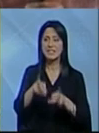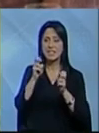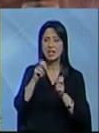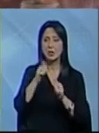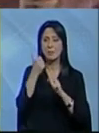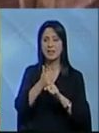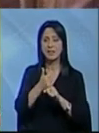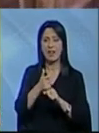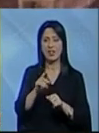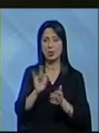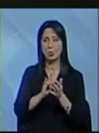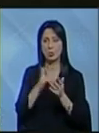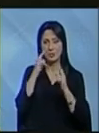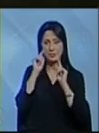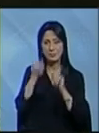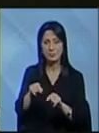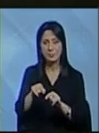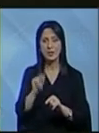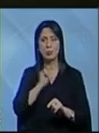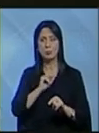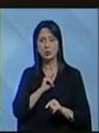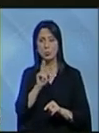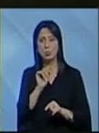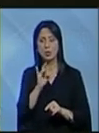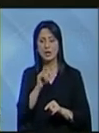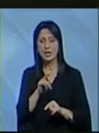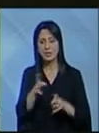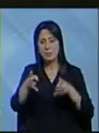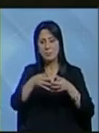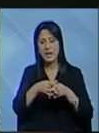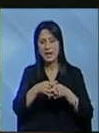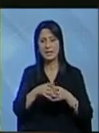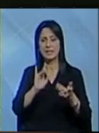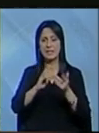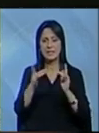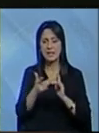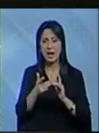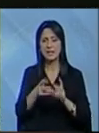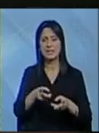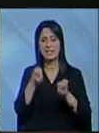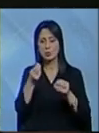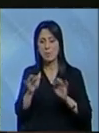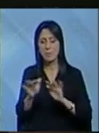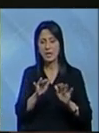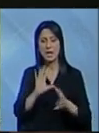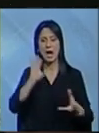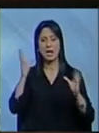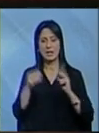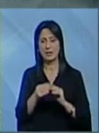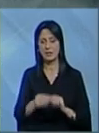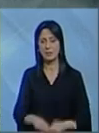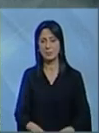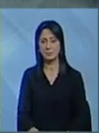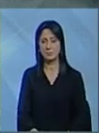მთავარ ტურისტულ პლატფორმაზე, Booking-თან მუშაობის პრინციპები, მისი ბრენდები და საიტები, სასტუმროს მარკეტინგი და ანალიტიკა.